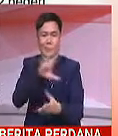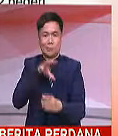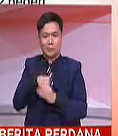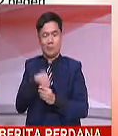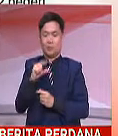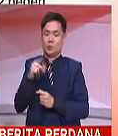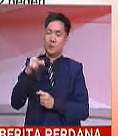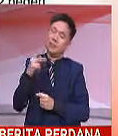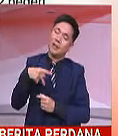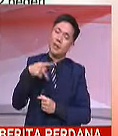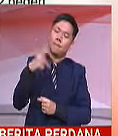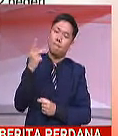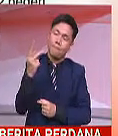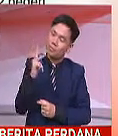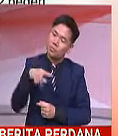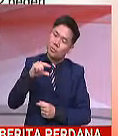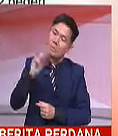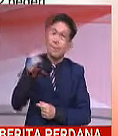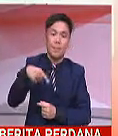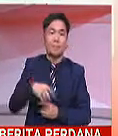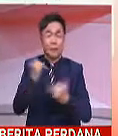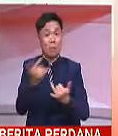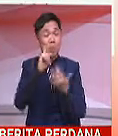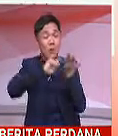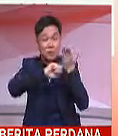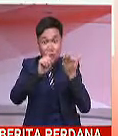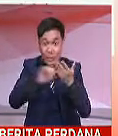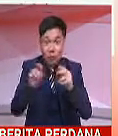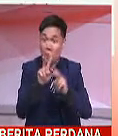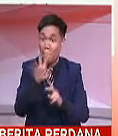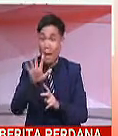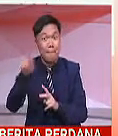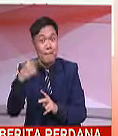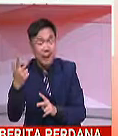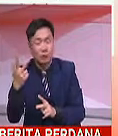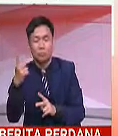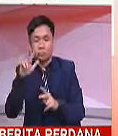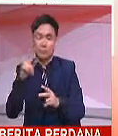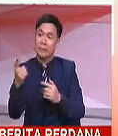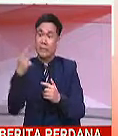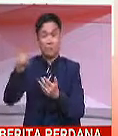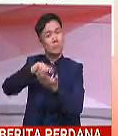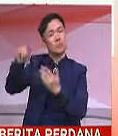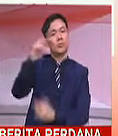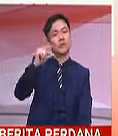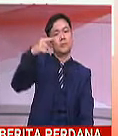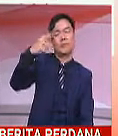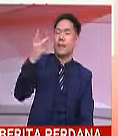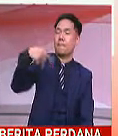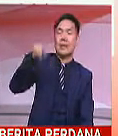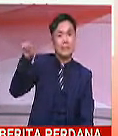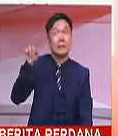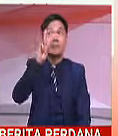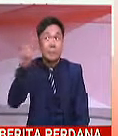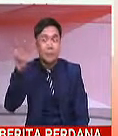GKP. Semakan status kelulusan boleh dibuat mulai 24 Mac di portal GKP seperti yang tertera.